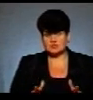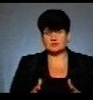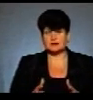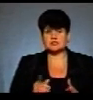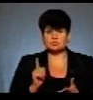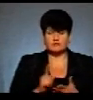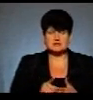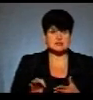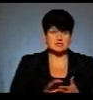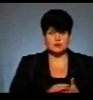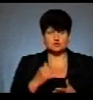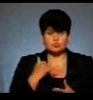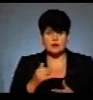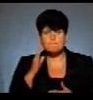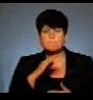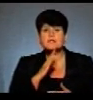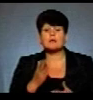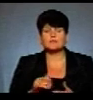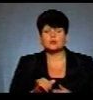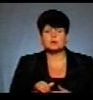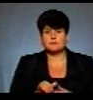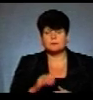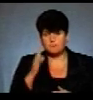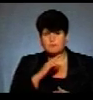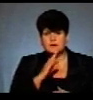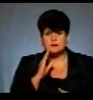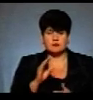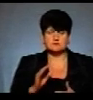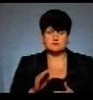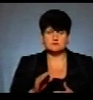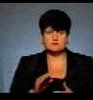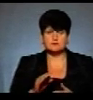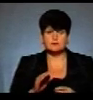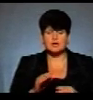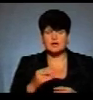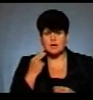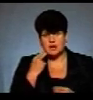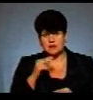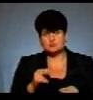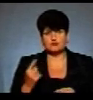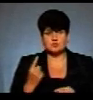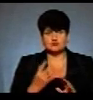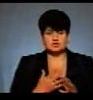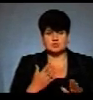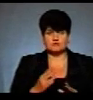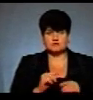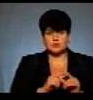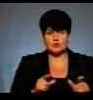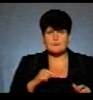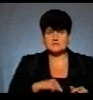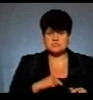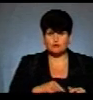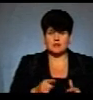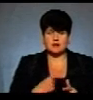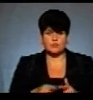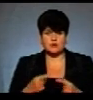зобов'язаний обов'язково повідомити директора. А от батькам, директора, які батькам, одразу в поліцію, можна, чи можливо проконсультуватися, ні, краще, з кимось можна? В першу чергу звертатися до шкільного психолога або